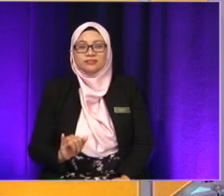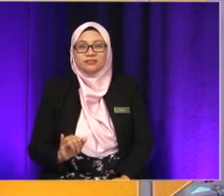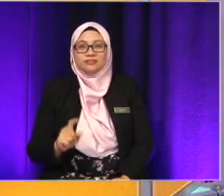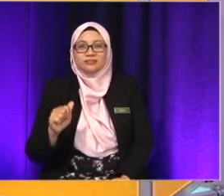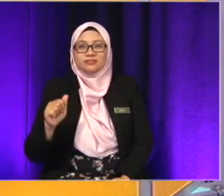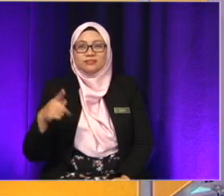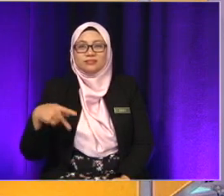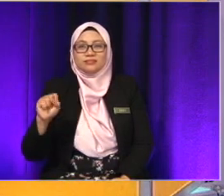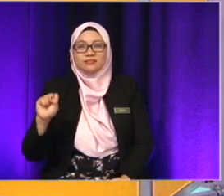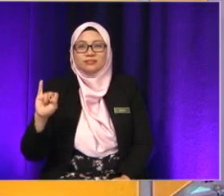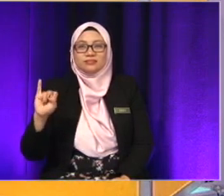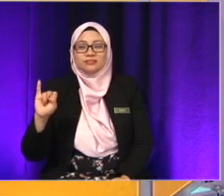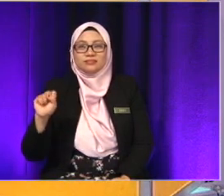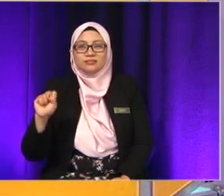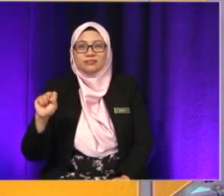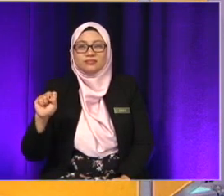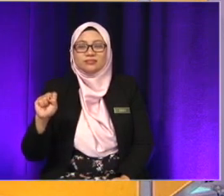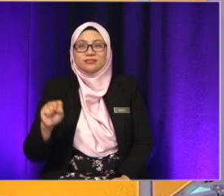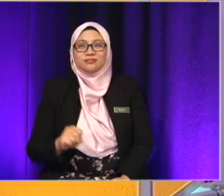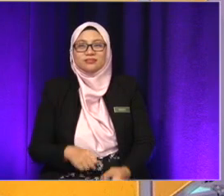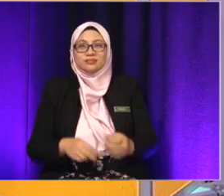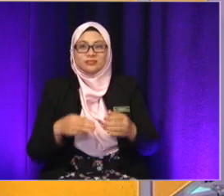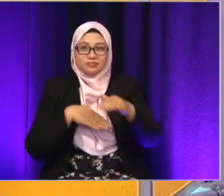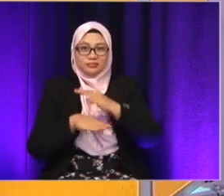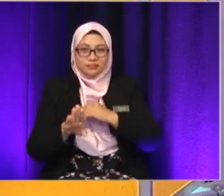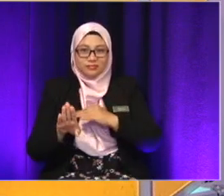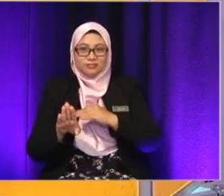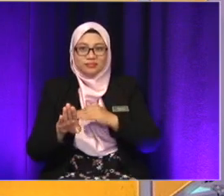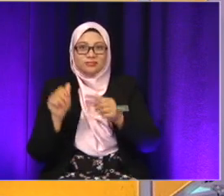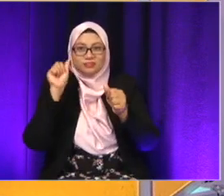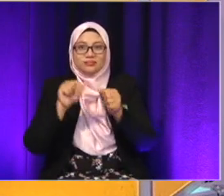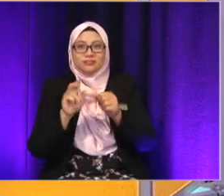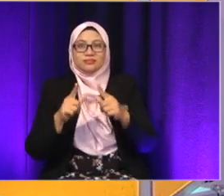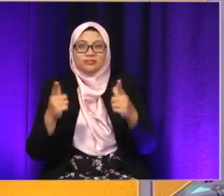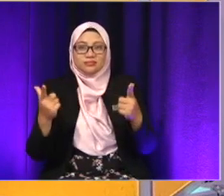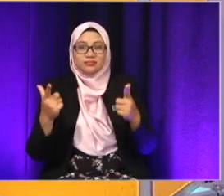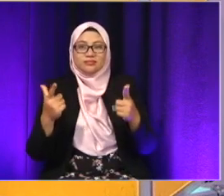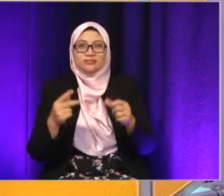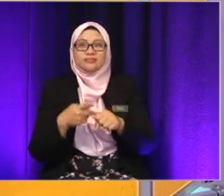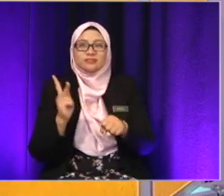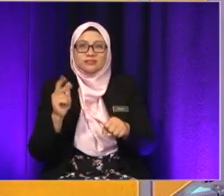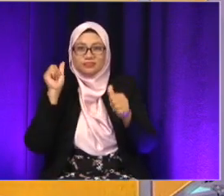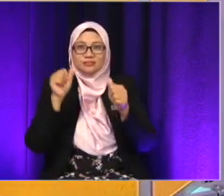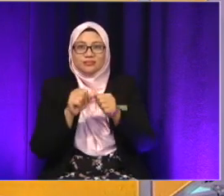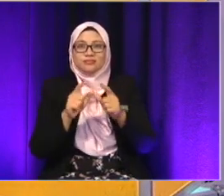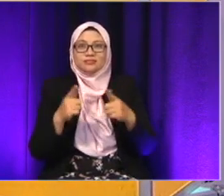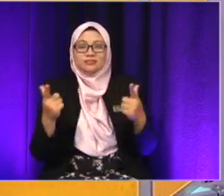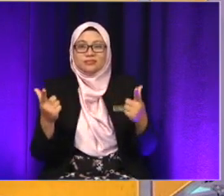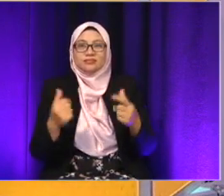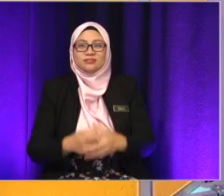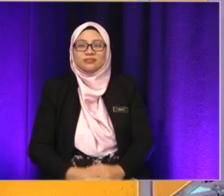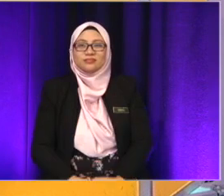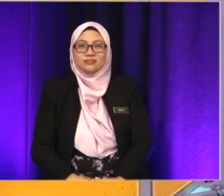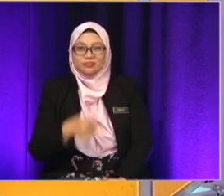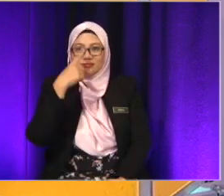Dia masuk kot ni, dia masuk arah ni, dia akan keluar arah ni. Okey. Yang ini untuk lepaskan dia punya fume ataupun dia